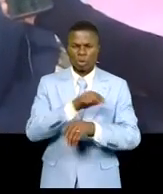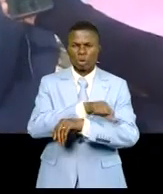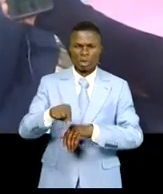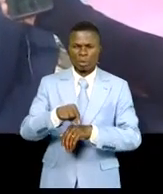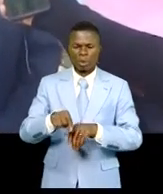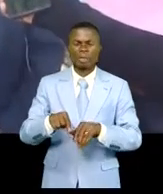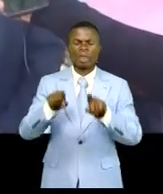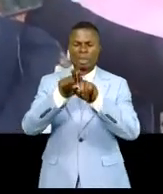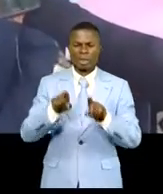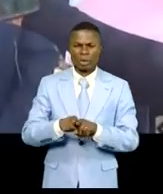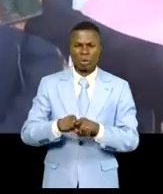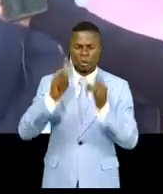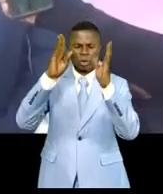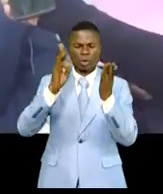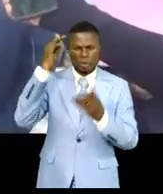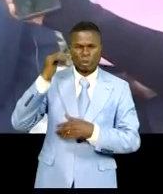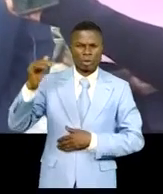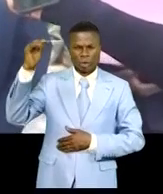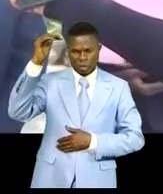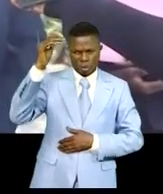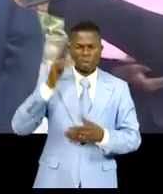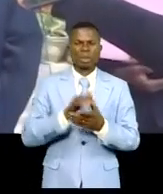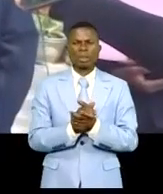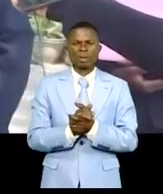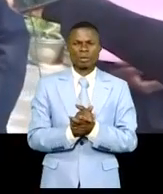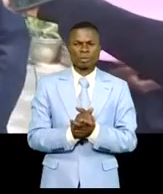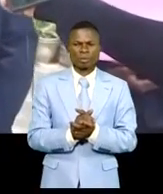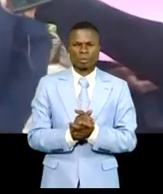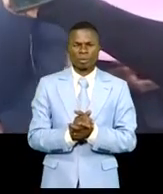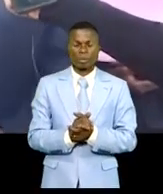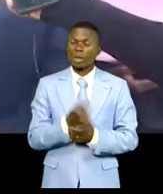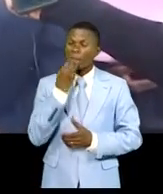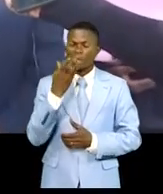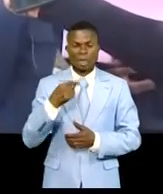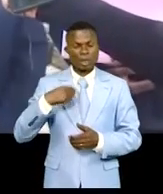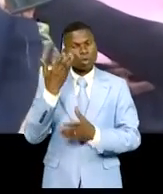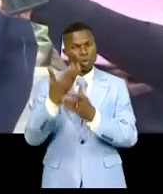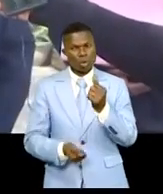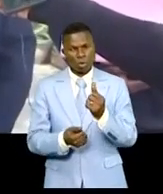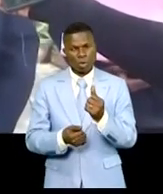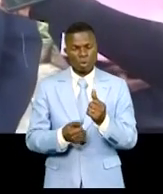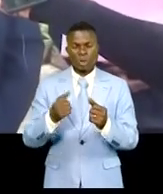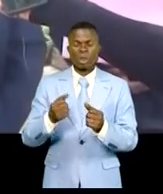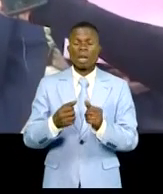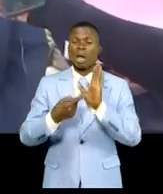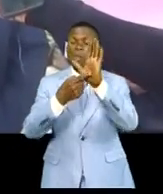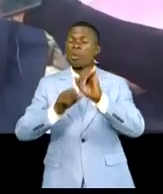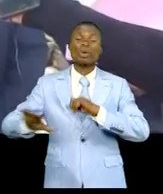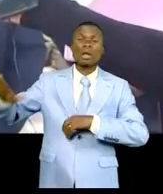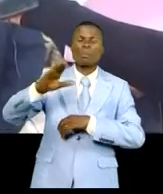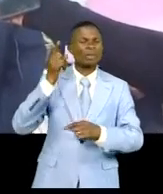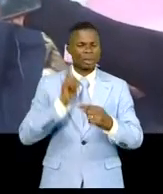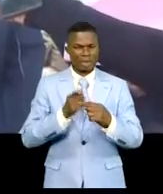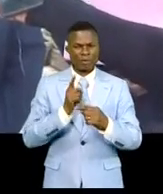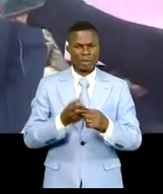services du Canada. Sa réaction a été bonne et il a dit que oui, sans nous, sa visibilité sera